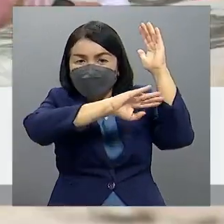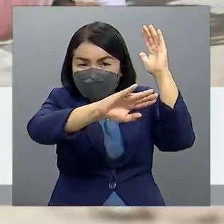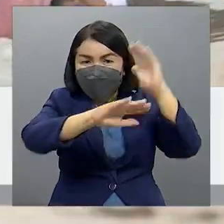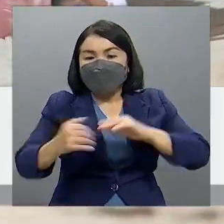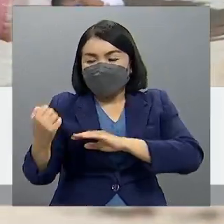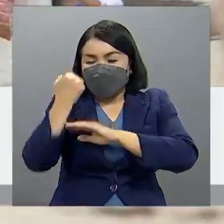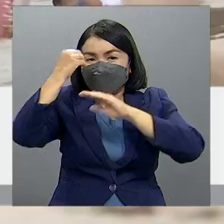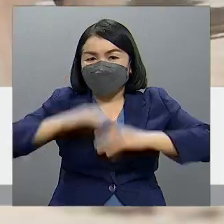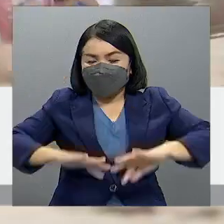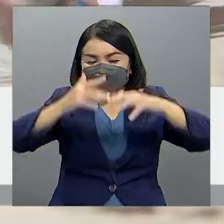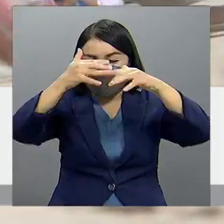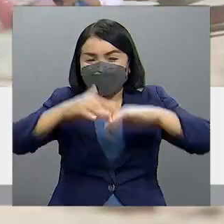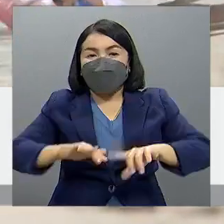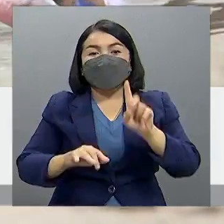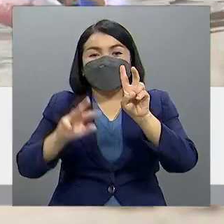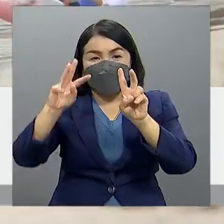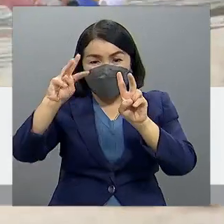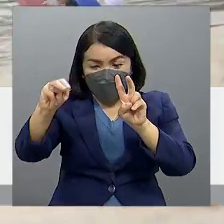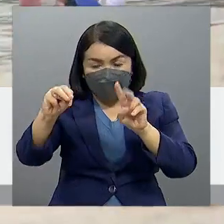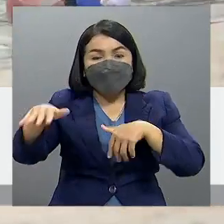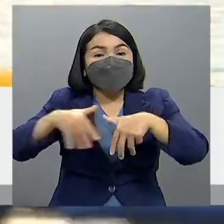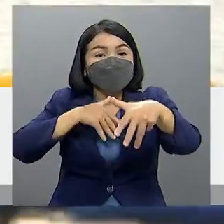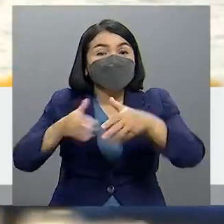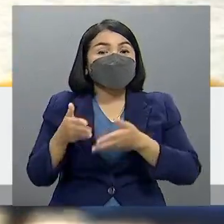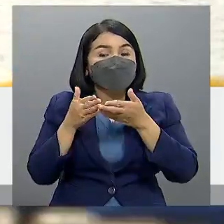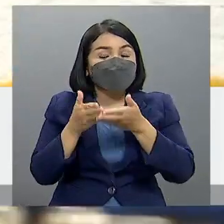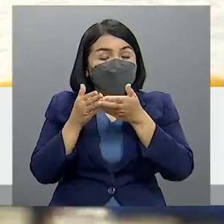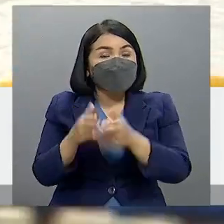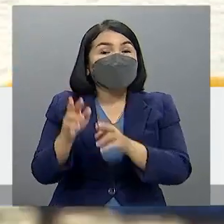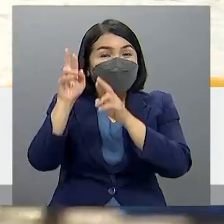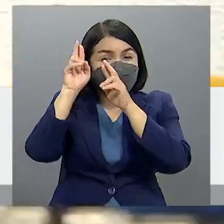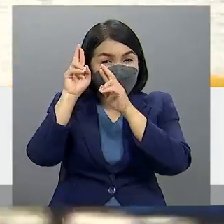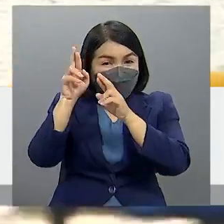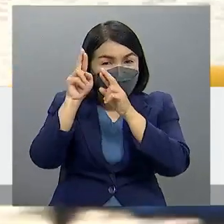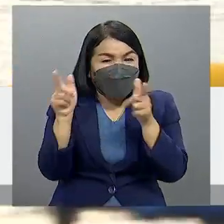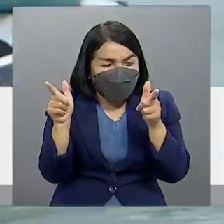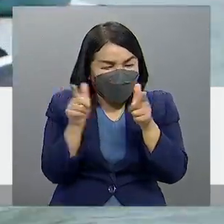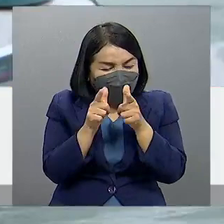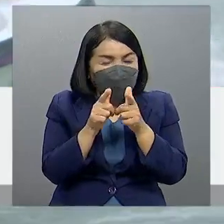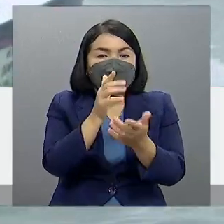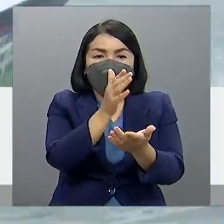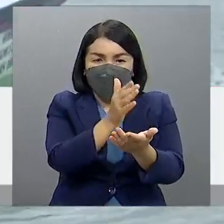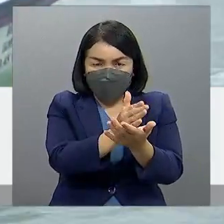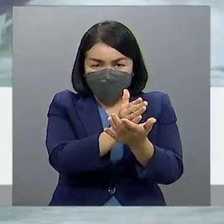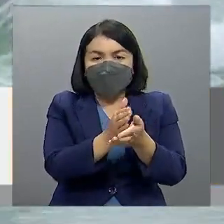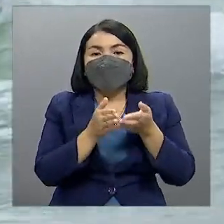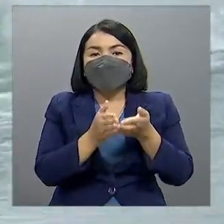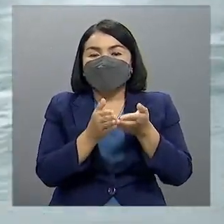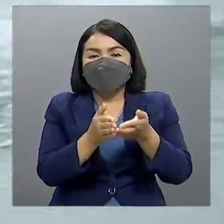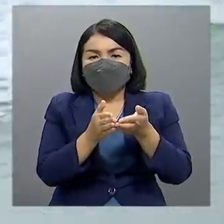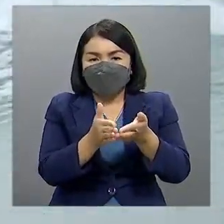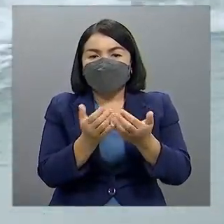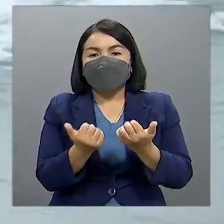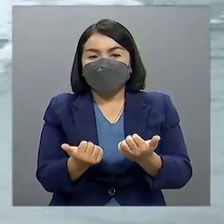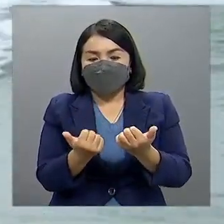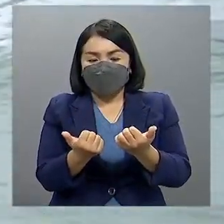งประมาณ2เมตรขอให้ชาวเรือเดินเรือด้วยความระมัดระวังเรือเล็กควรงดออกจากฝั่งในระยะนี้ทางด้